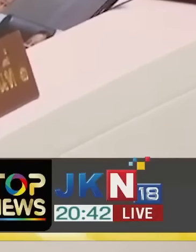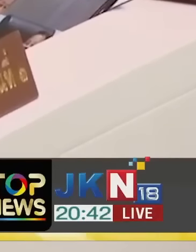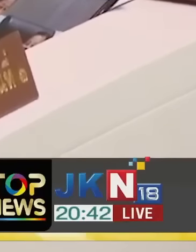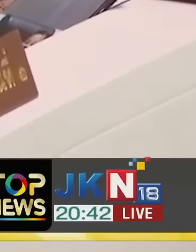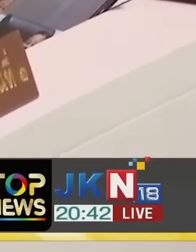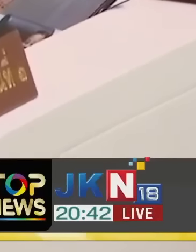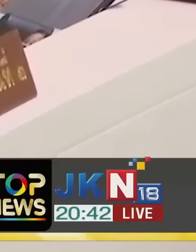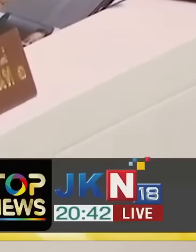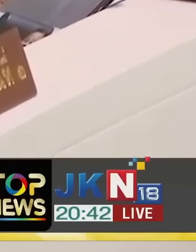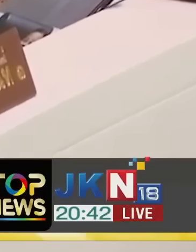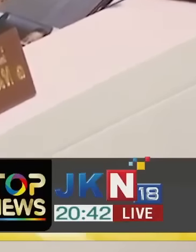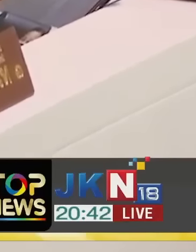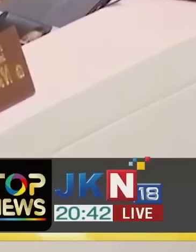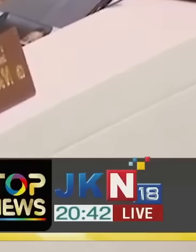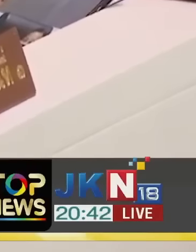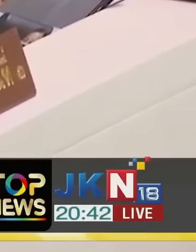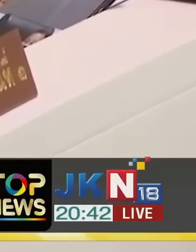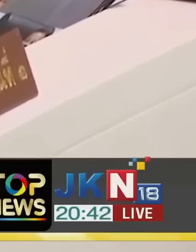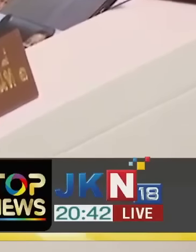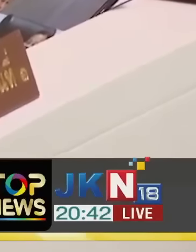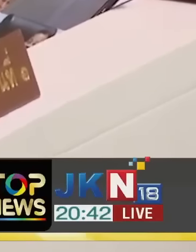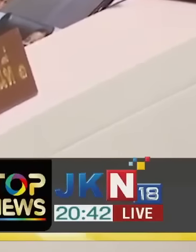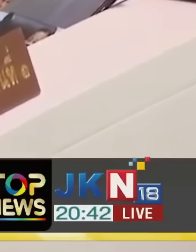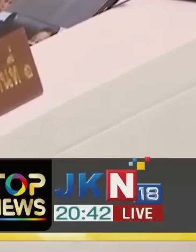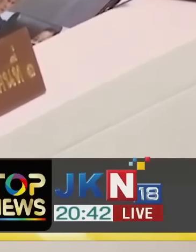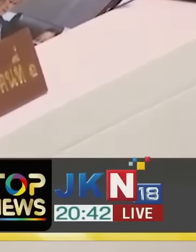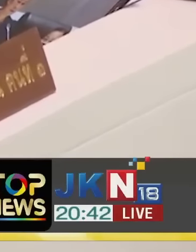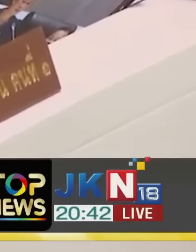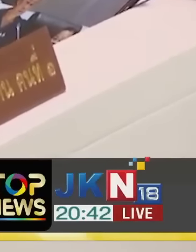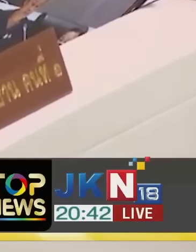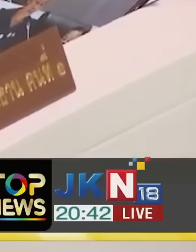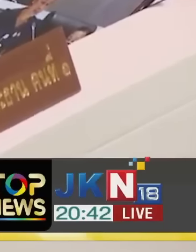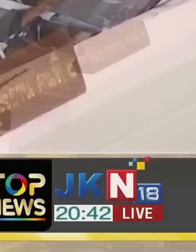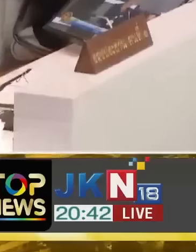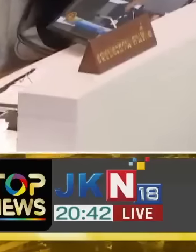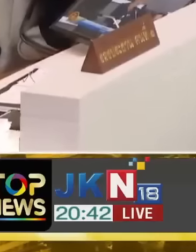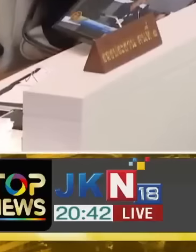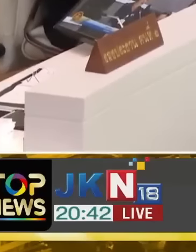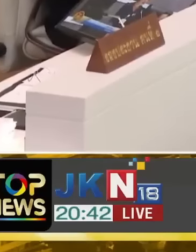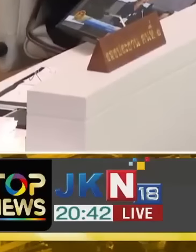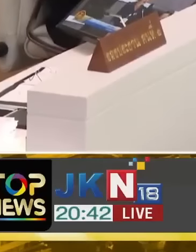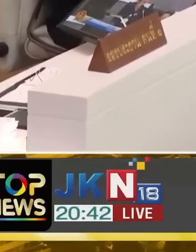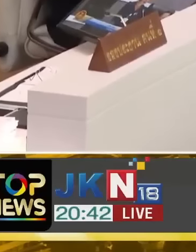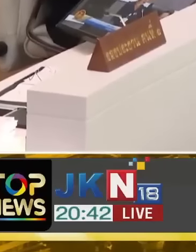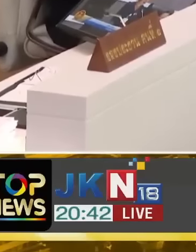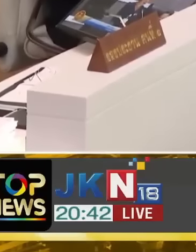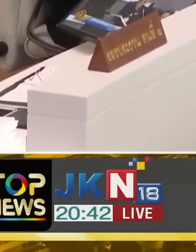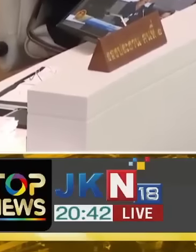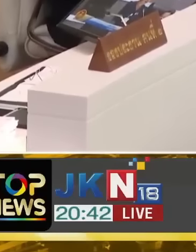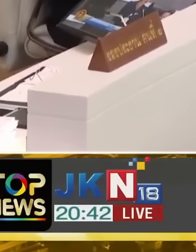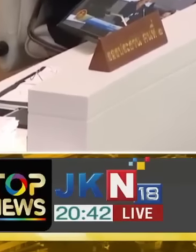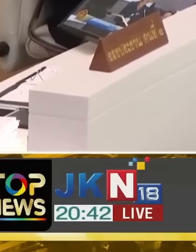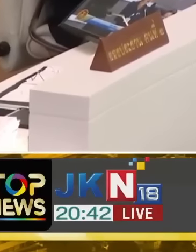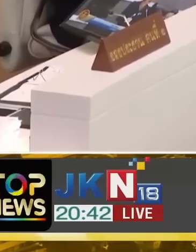ยเกิดจี๊ดขึ้นมาเลย ลูกชาวบ้านเหมือนกัน ลูกชาวบ้านเหมือนกันเกิดมันเข้าไปกระทบกับภายในจิตใจท่